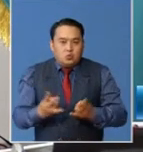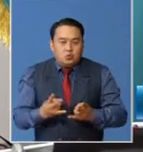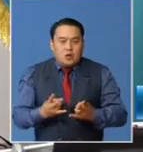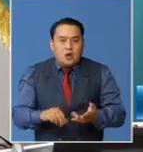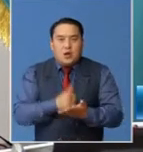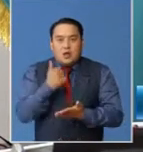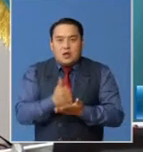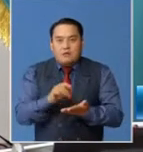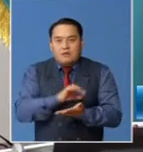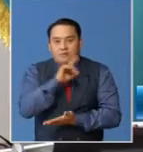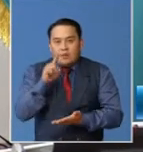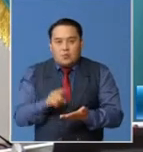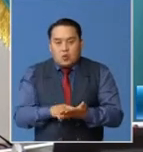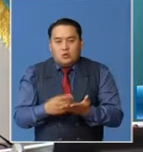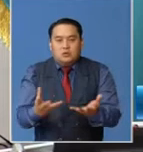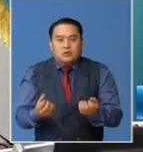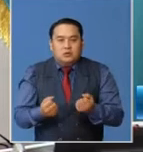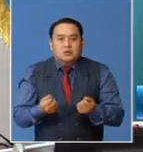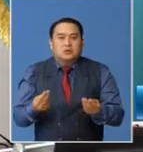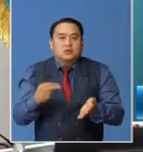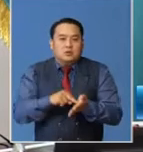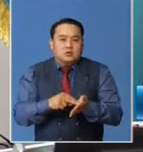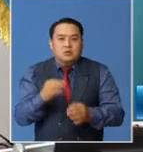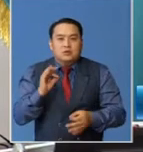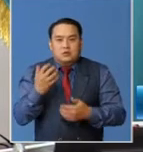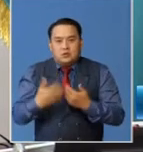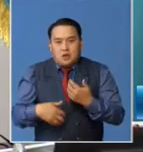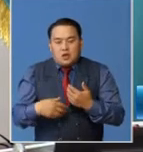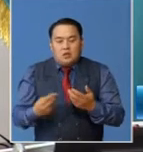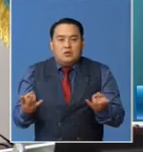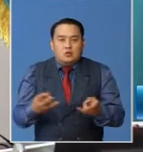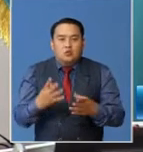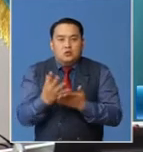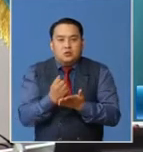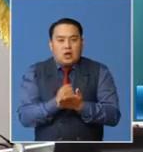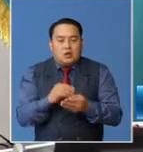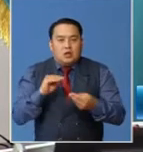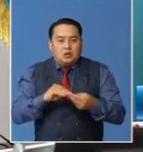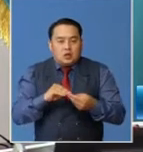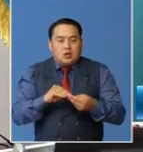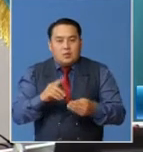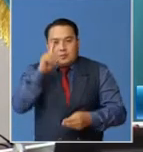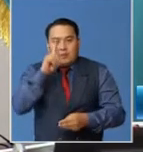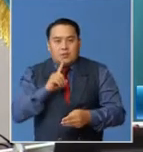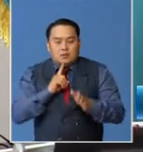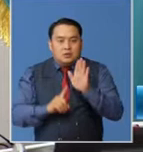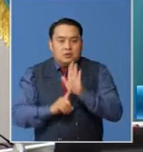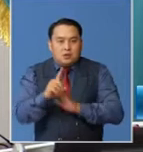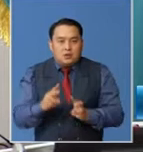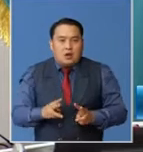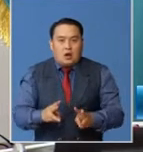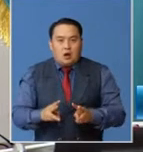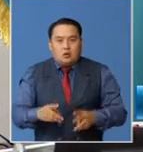И главный вопрос – сдерживание цен. Средняя стоимость по области должна сохраняться. Остался месяц до начала отопительного